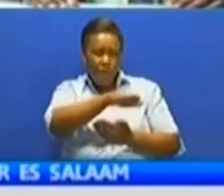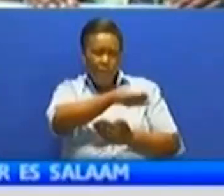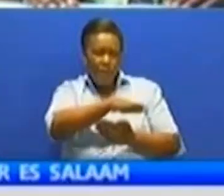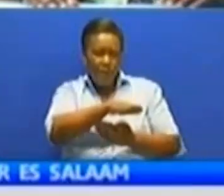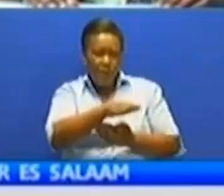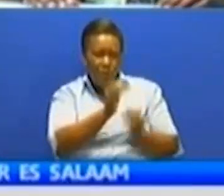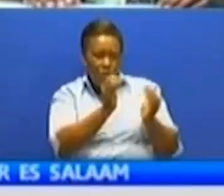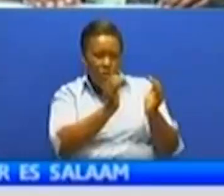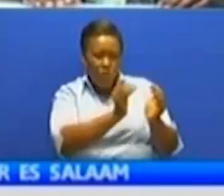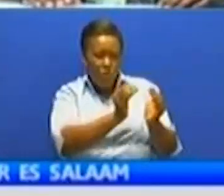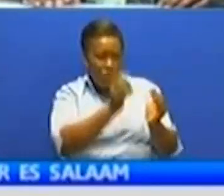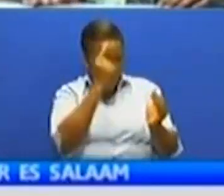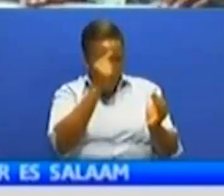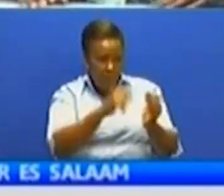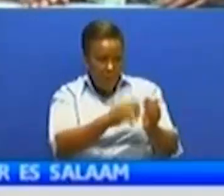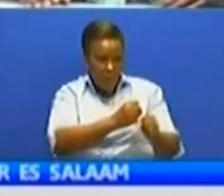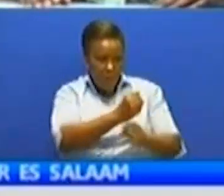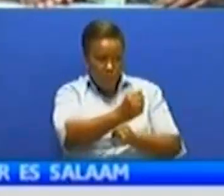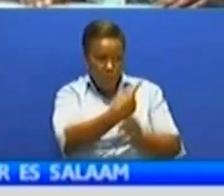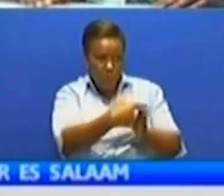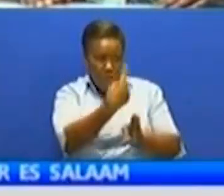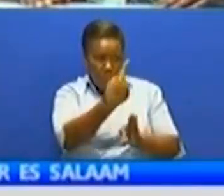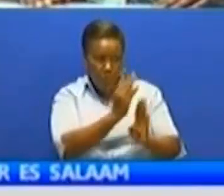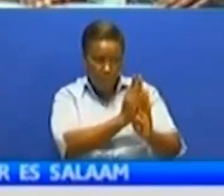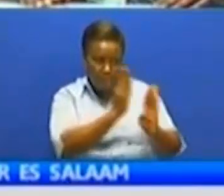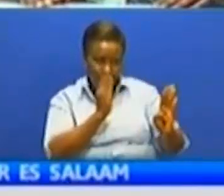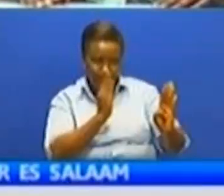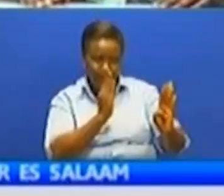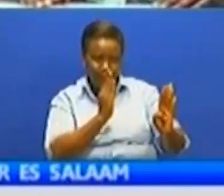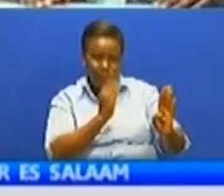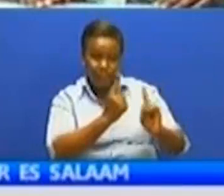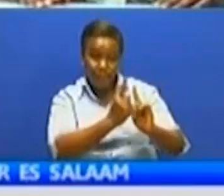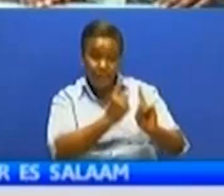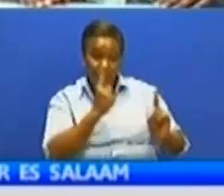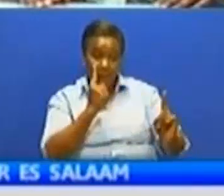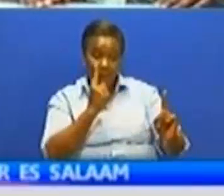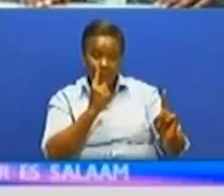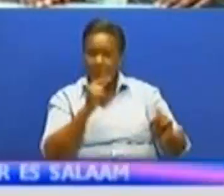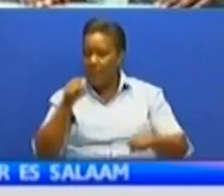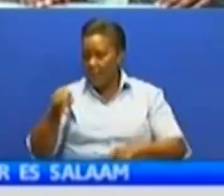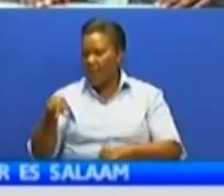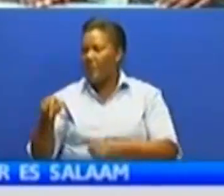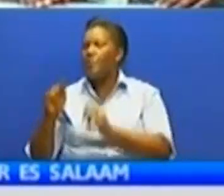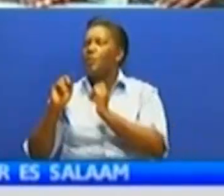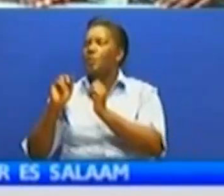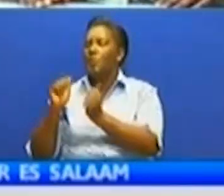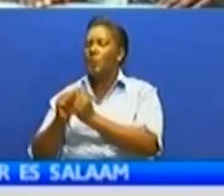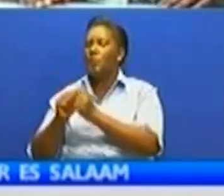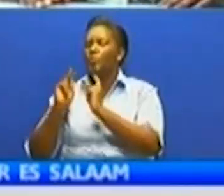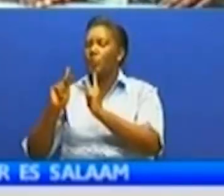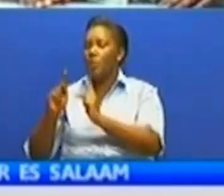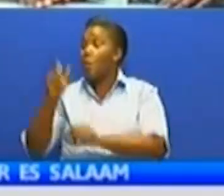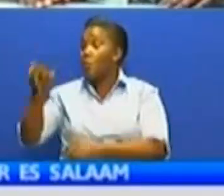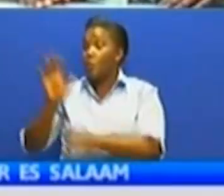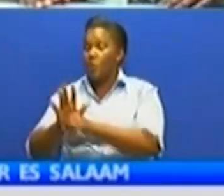tu. Aha. Mstari mmoja. Aha. Kwa hiyo tukio kama leo ni kitu cha kawaida na watu wengi watakuwa wanashuhudia, ila tu